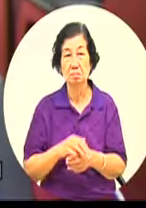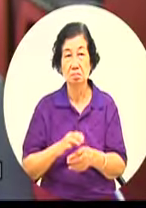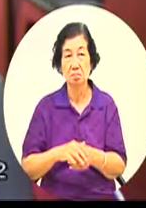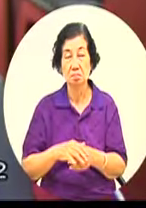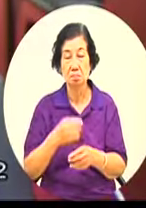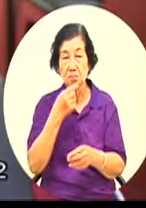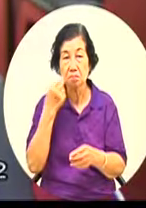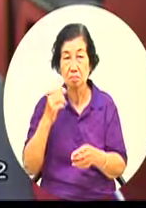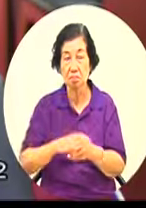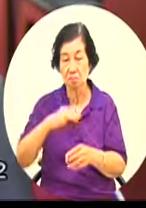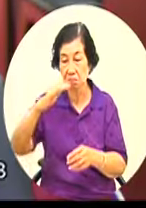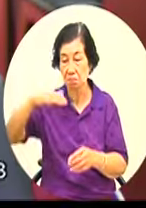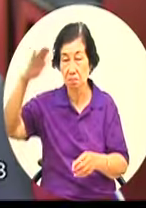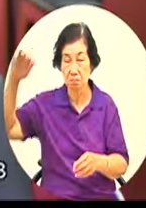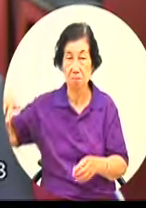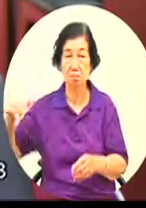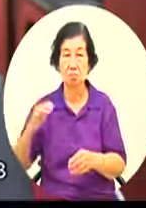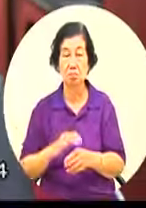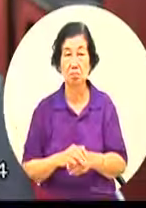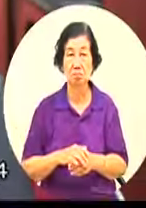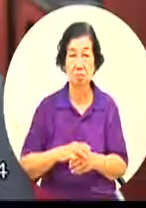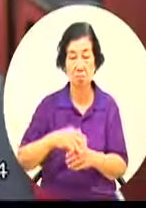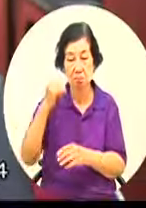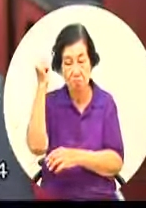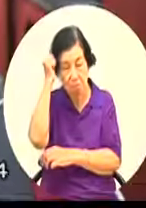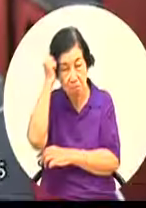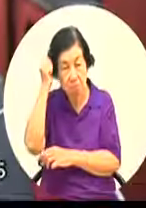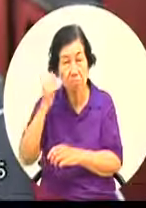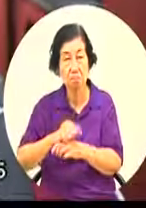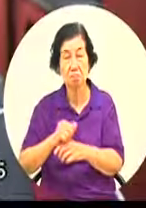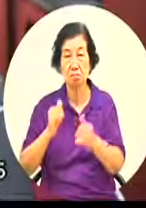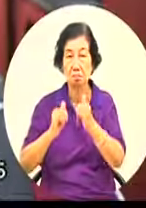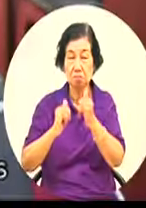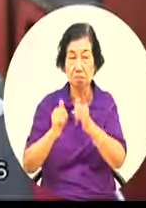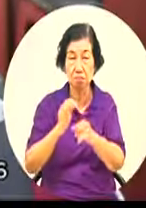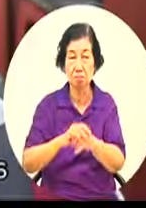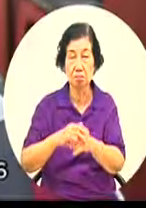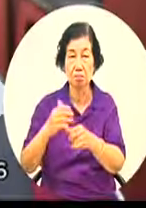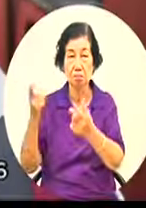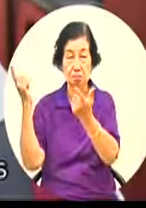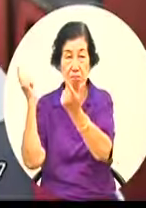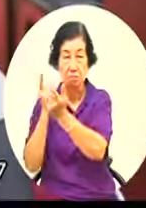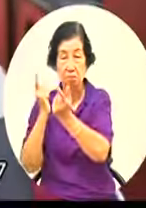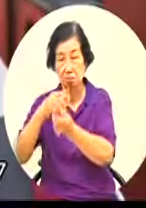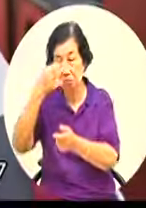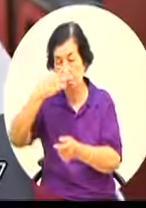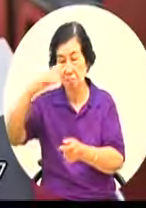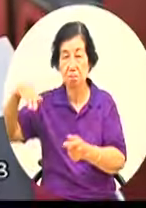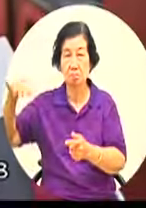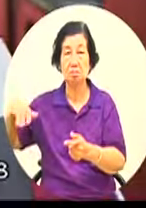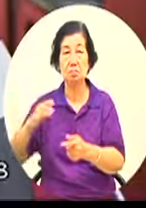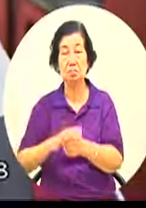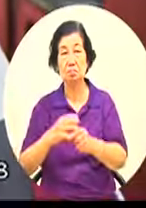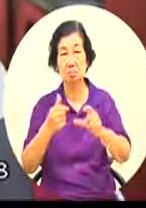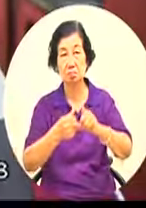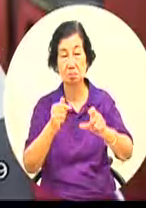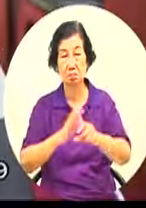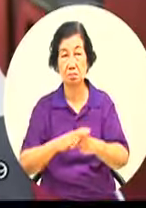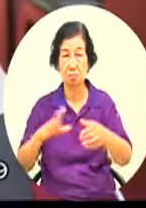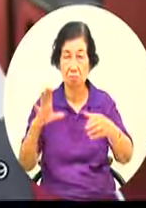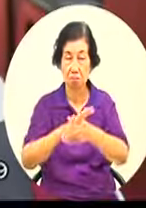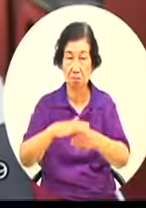近18,000人的人口，伫个咱整个北凤山区， 这边是所谓的文教特